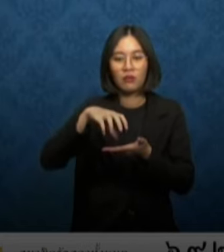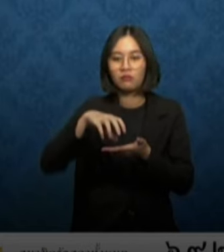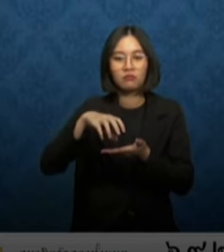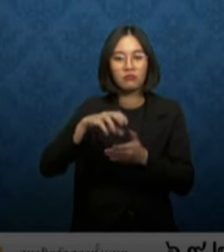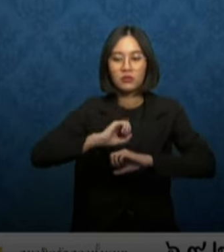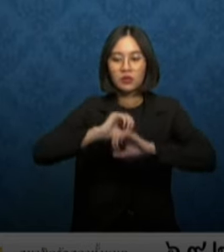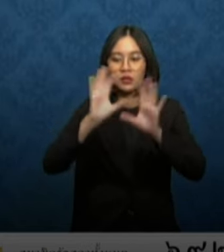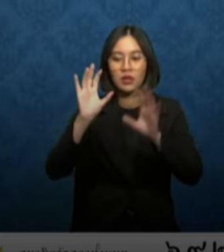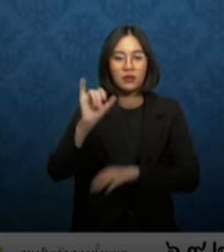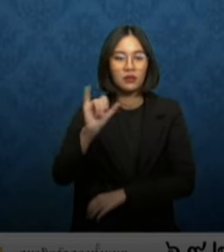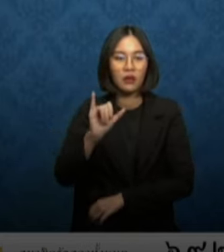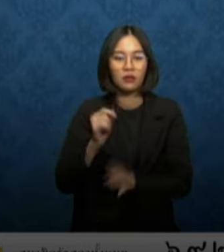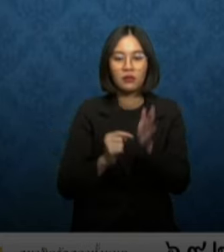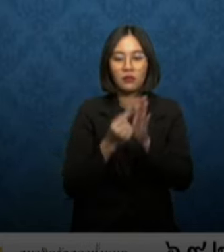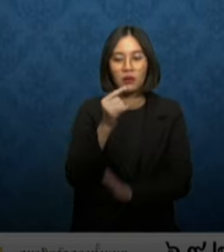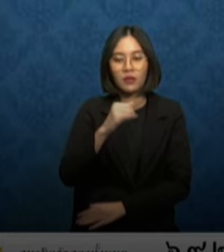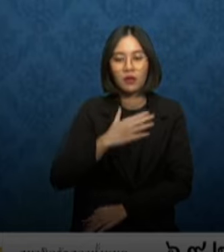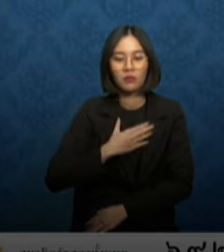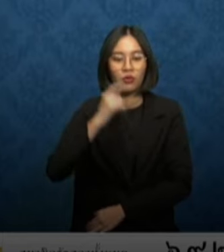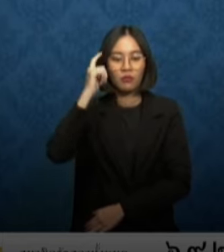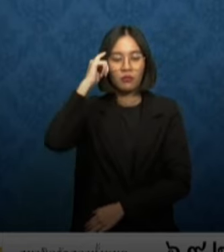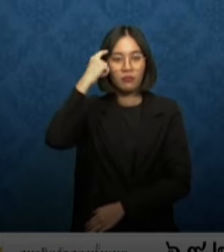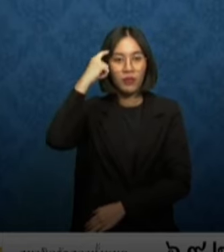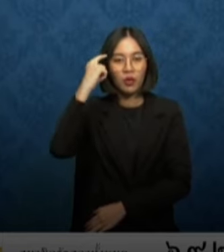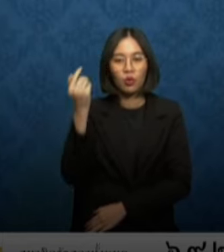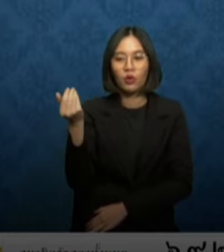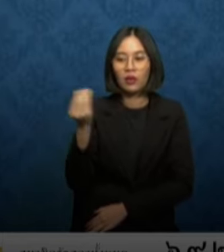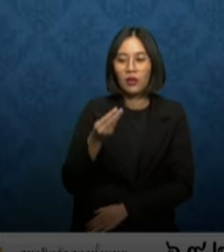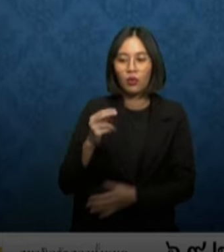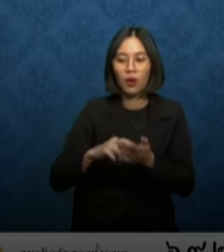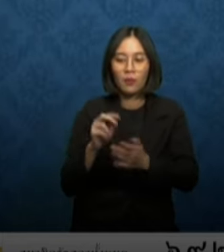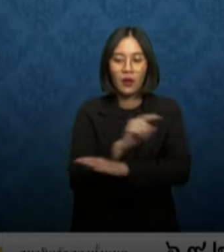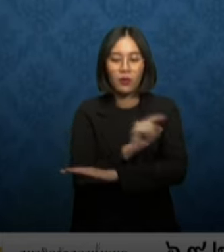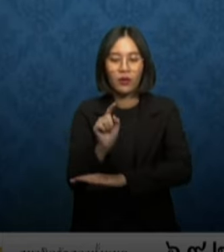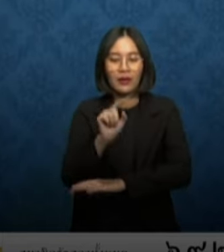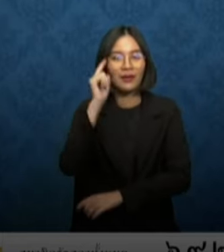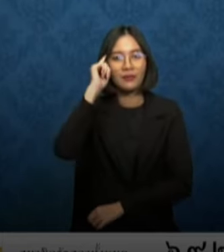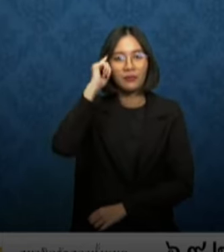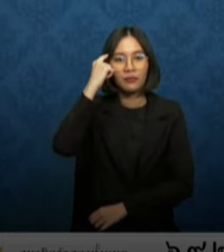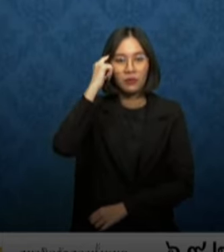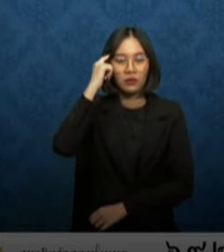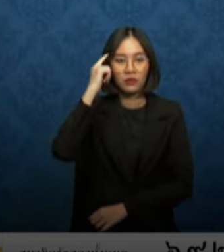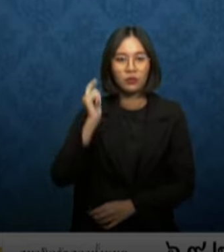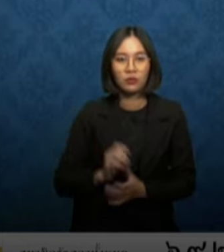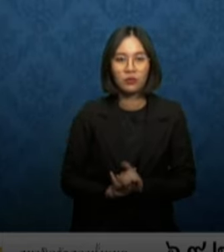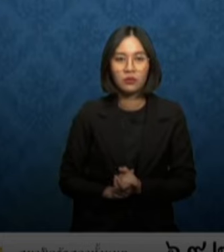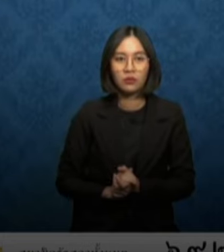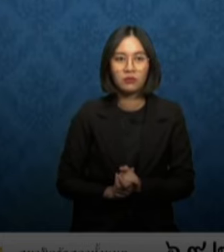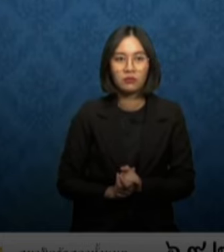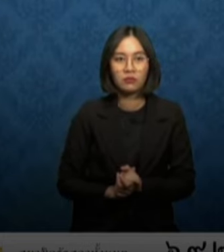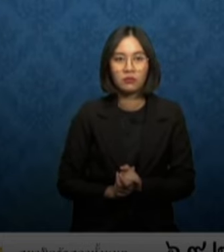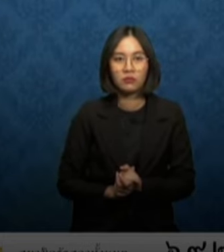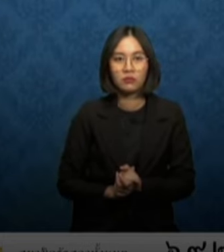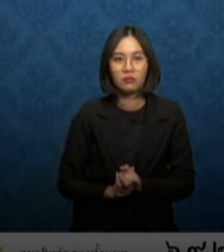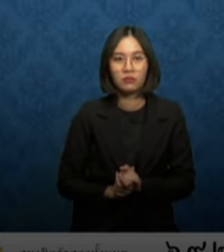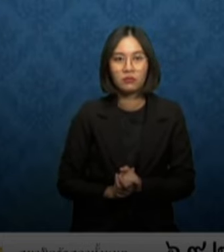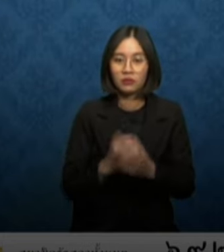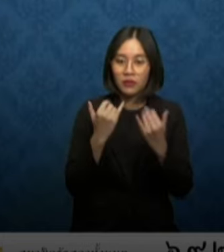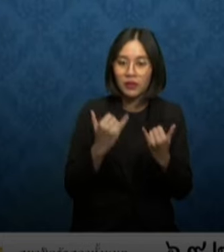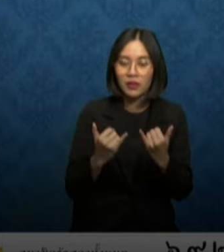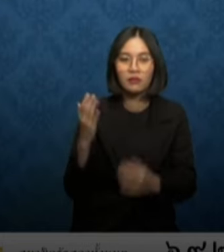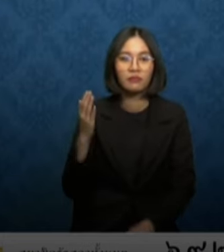เกิดขึ้นผมไม่รู้ว่าโดยเร็วของท่านคือเมื่อไหร่ชาตินี้